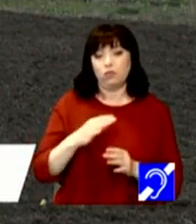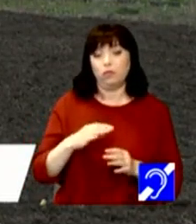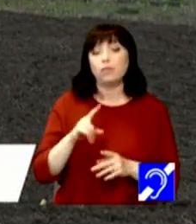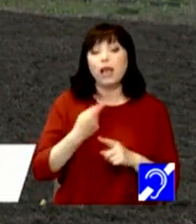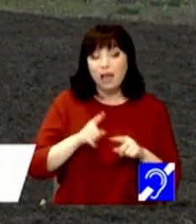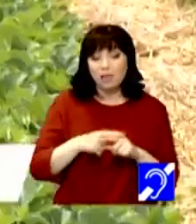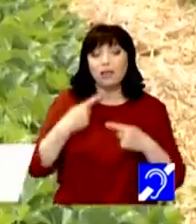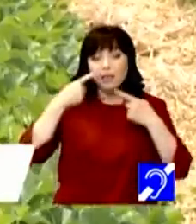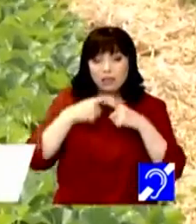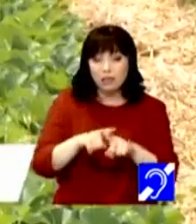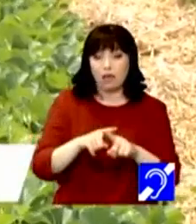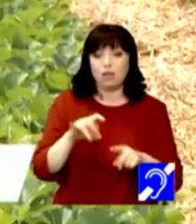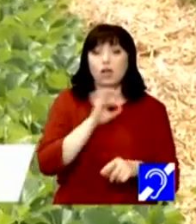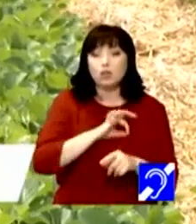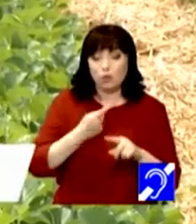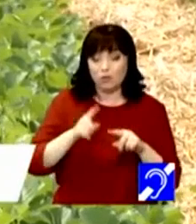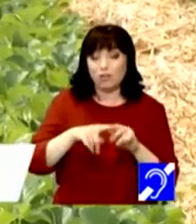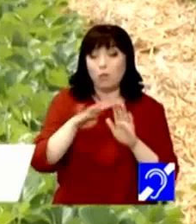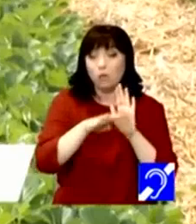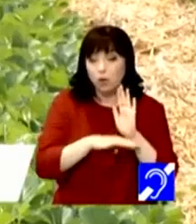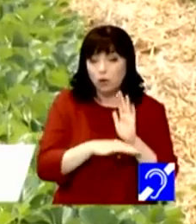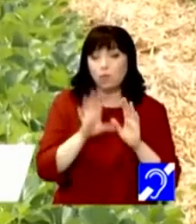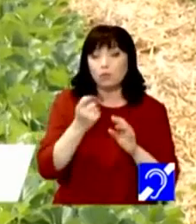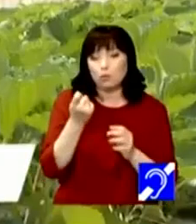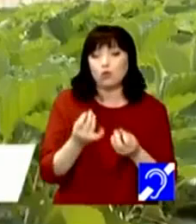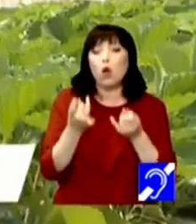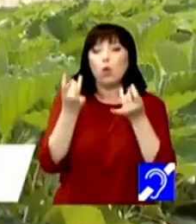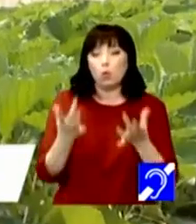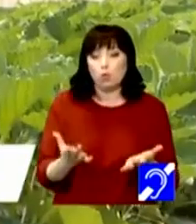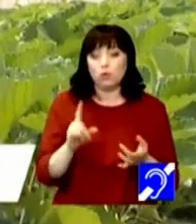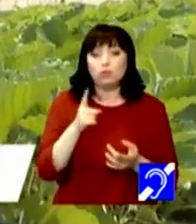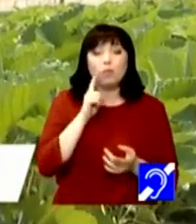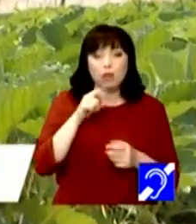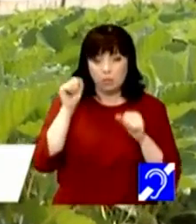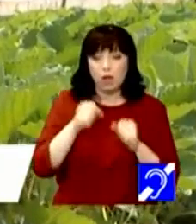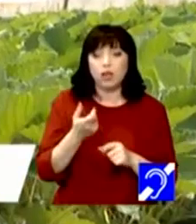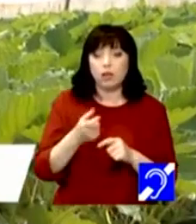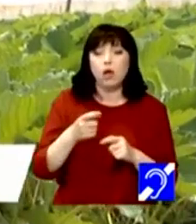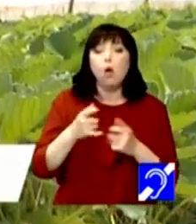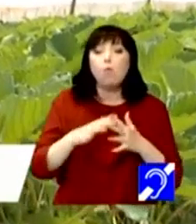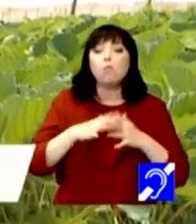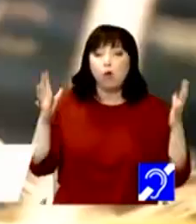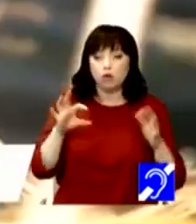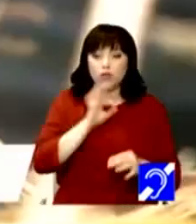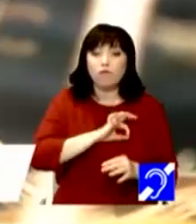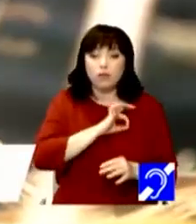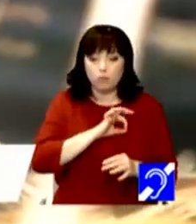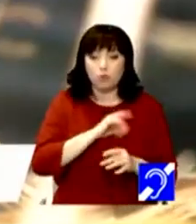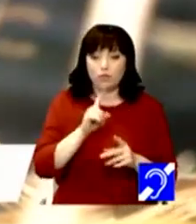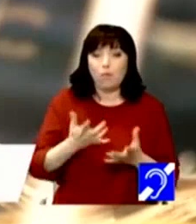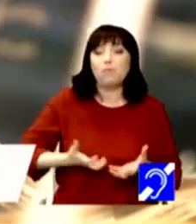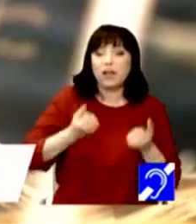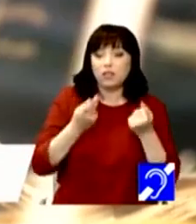Mecanismul de implementare al programului Start pentru tineri va fi simplificat astfel încât tinerii să beneficieze de o gamă largă de instrumente de